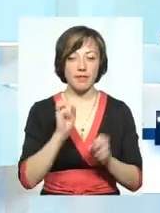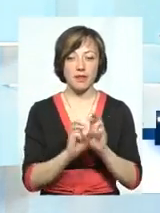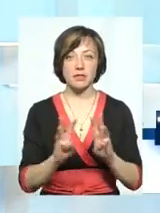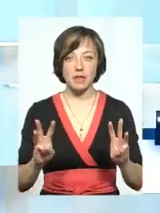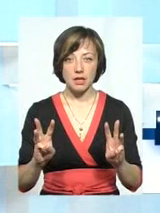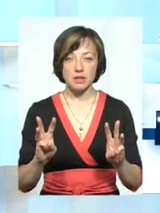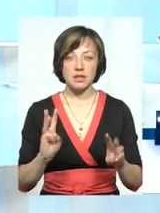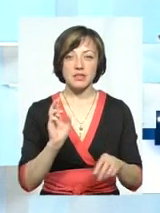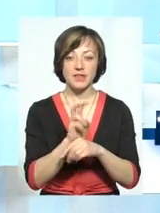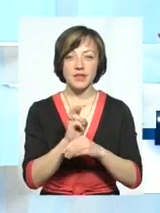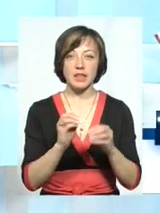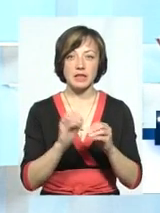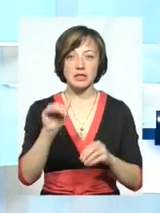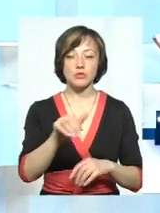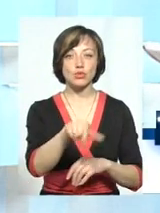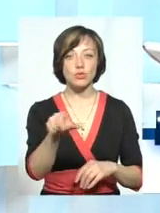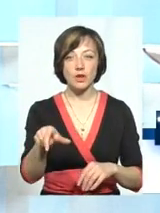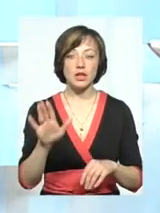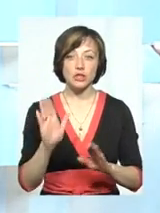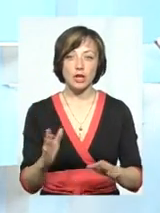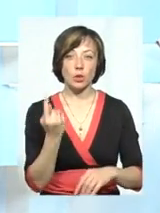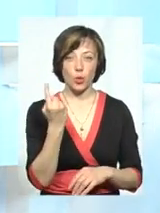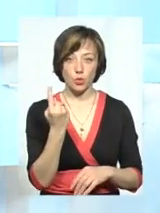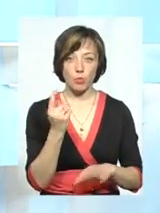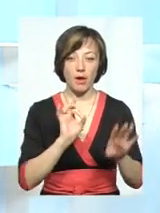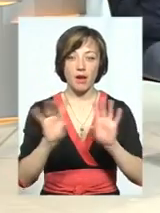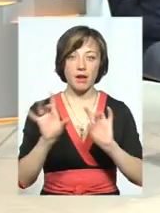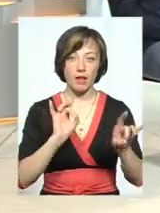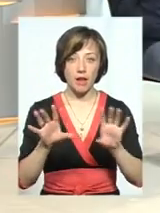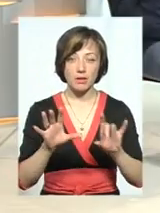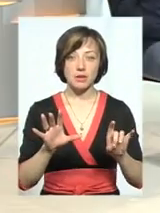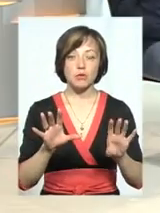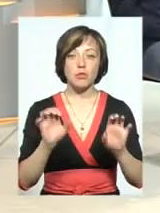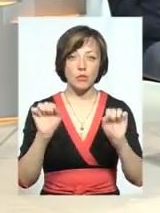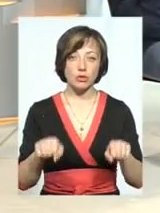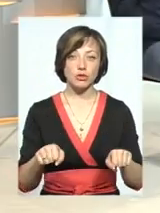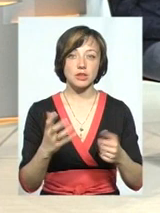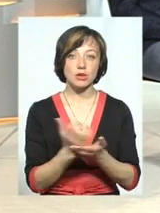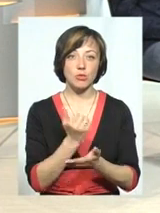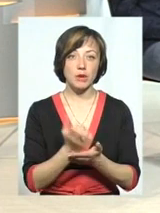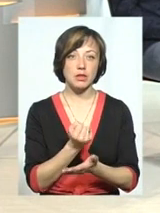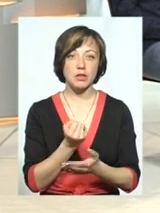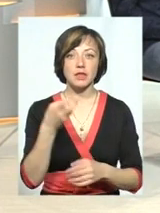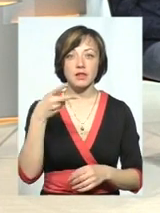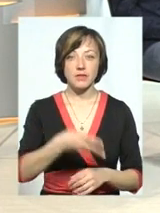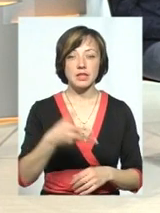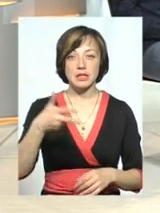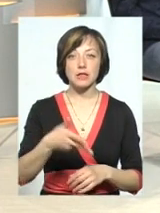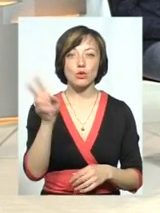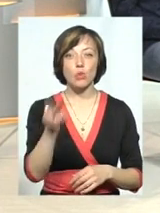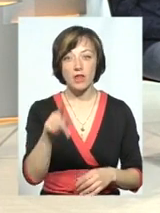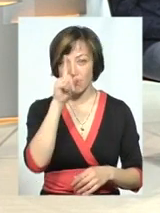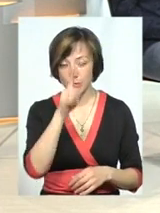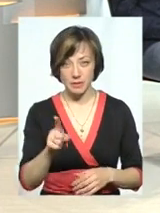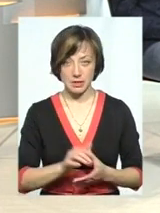з відвідуваністю в 10 тисяч чоловік лише на одному рекламі AdSense у Google, так, можна заробляти 2-3 тисячі доларів в